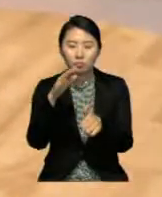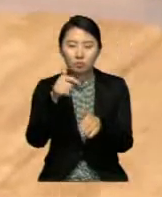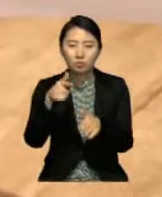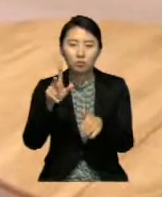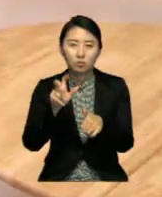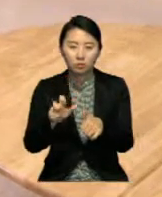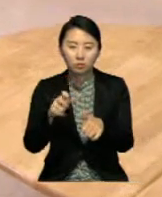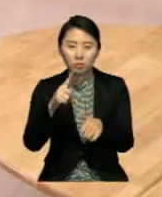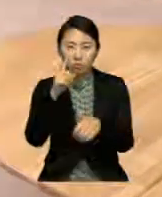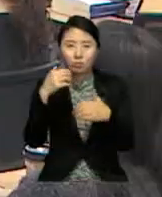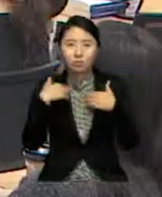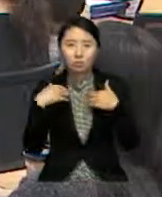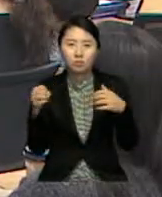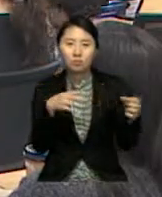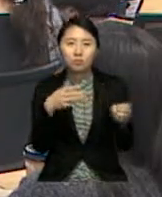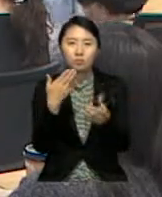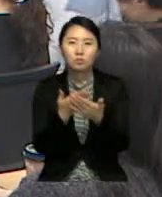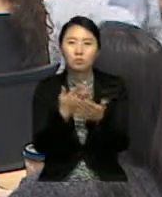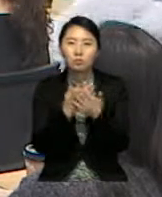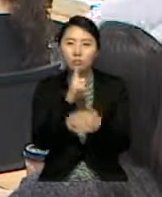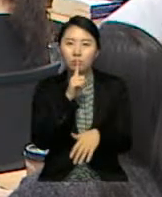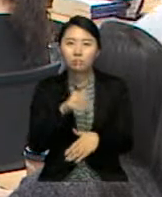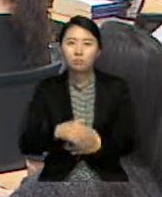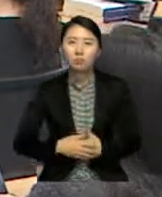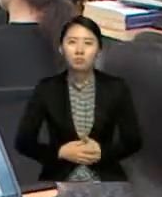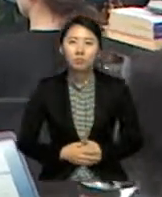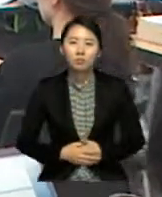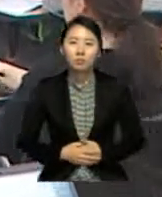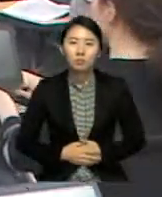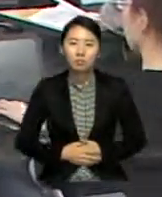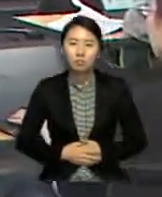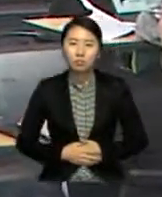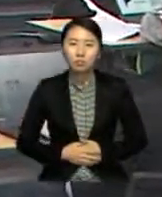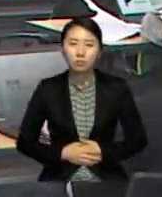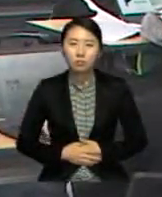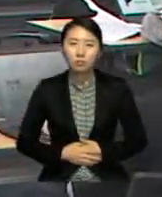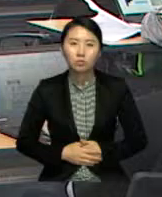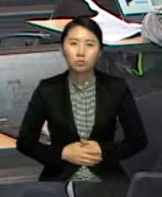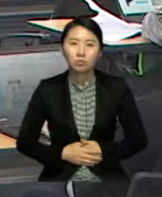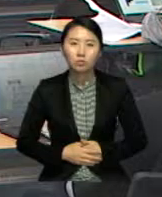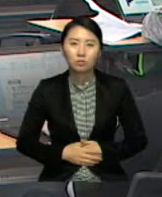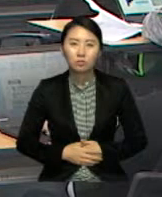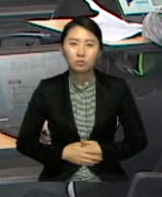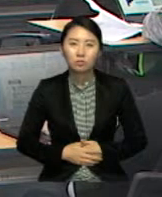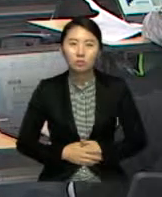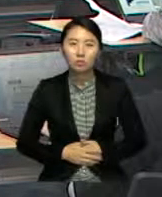정부가 대화에 응해 줄 것을 요구하고 있습니다 서울 경기 케이블 tv 중국입니다